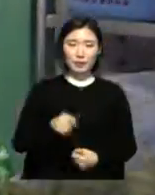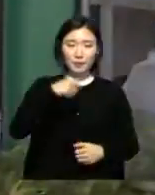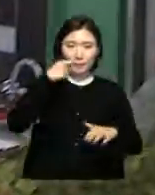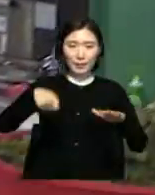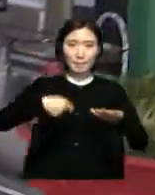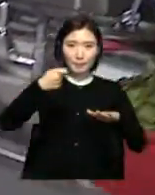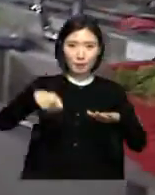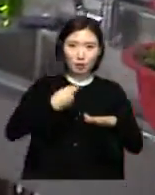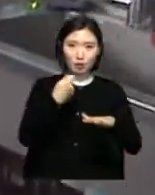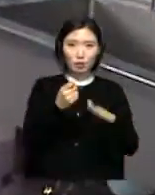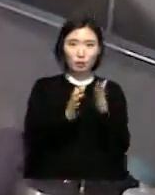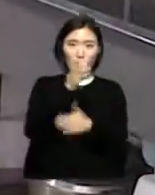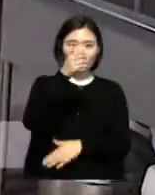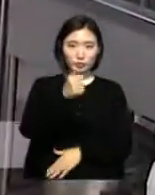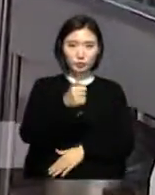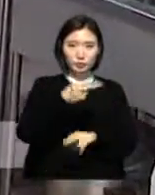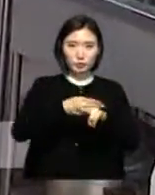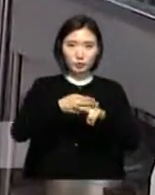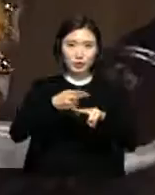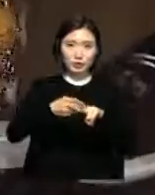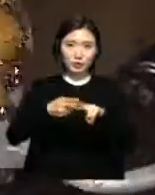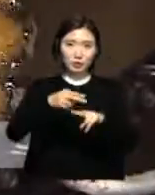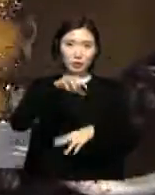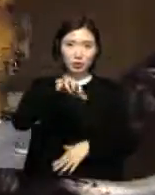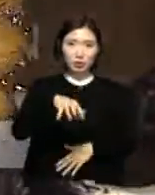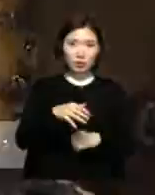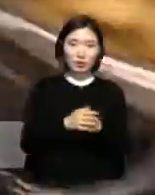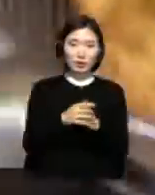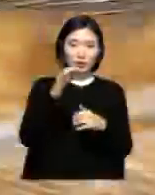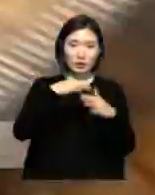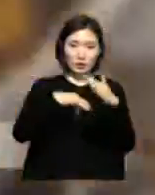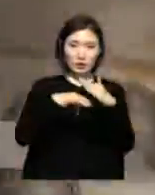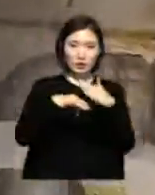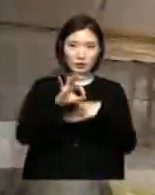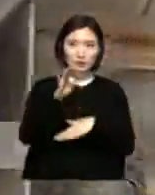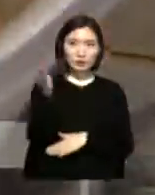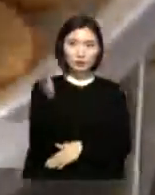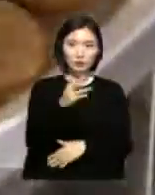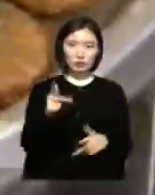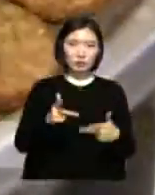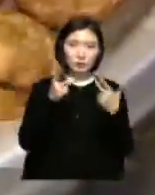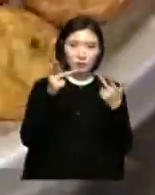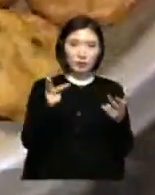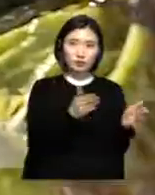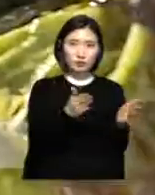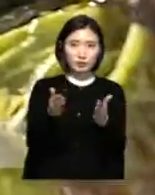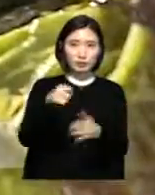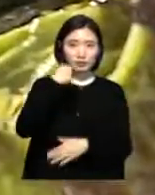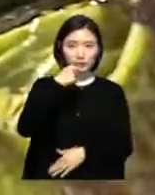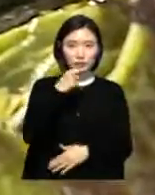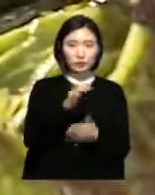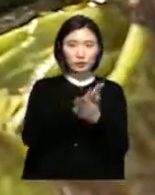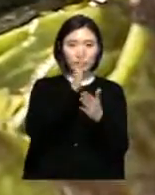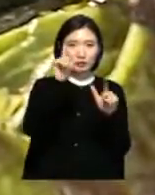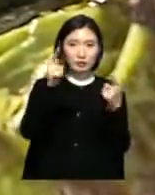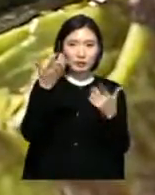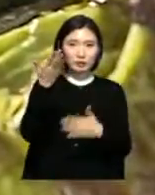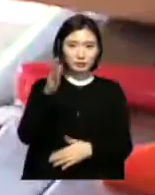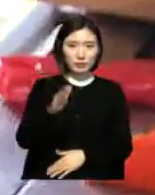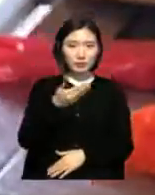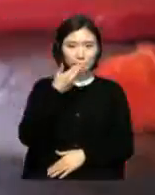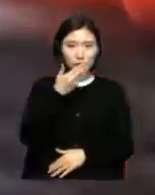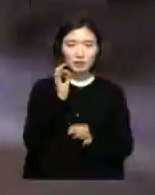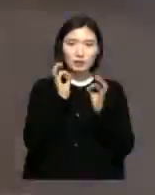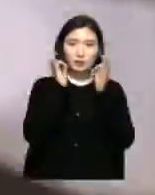밥퍼나눔 운동본부의 조리실이 분주합니다. 이른 아침부터 자원봉사자들이 마련한 음식들. 화려하진 않아도 음식에